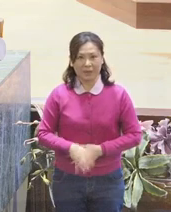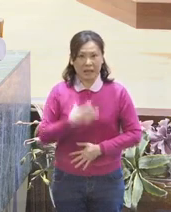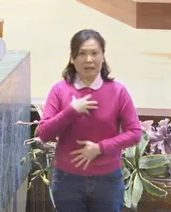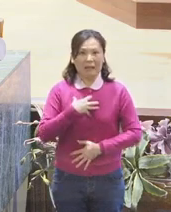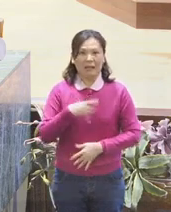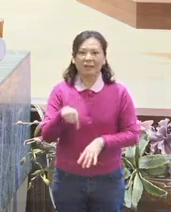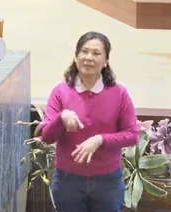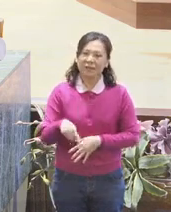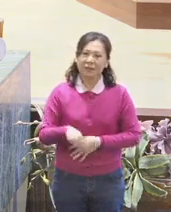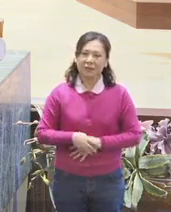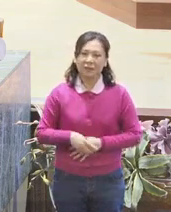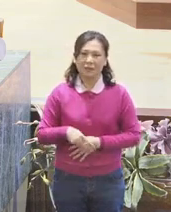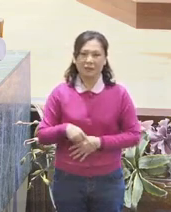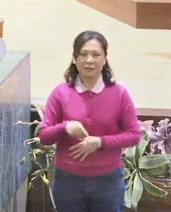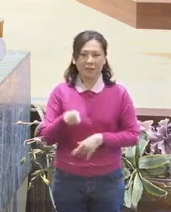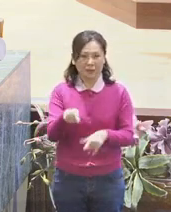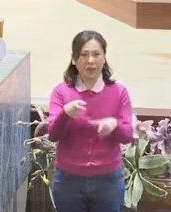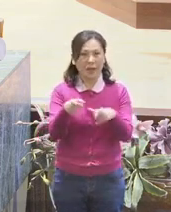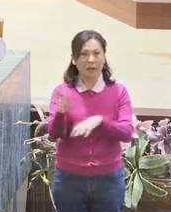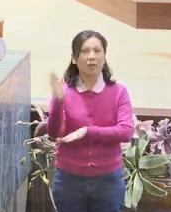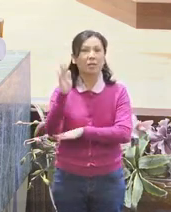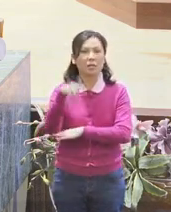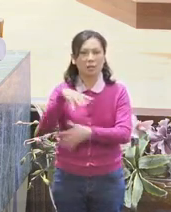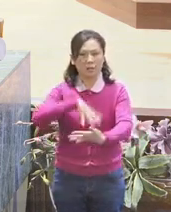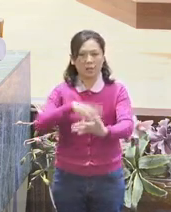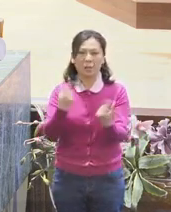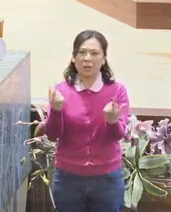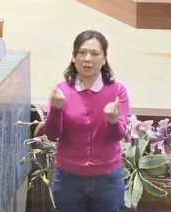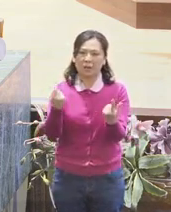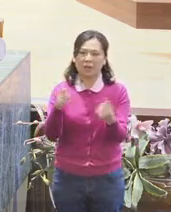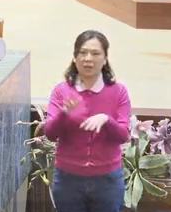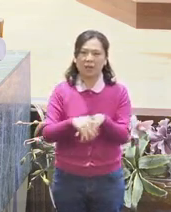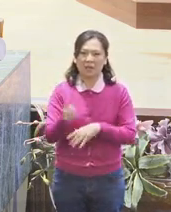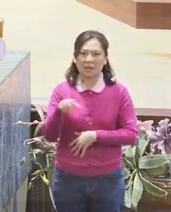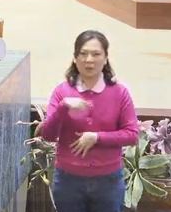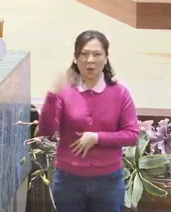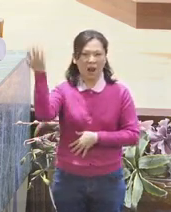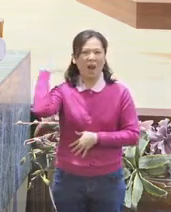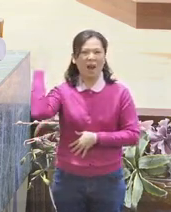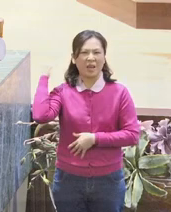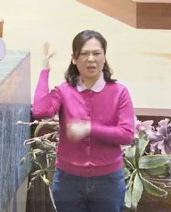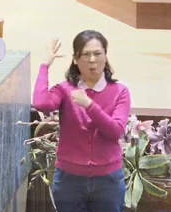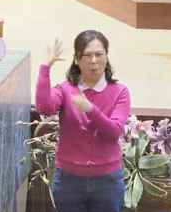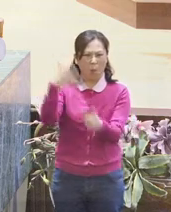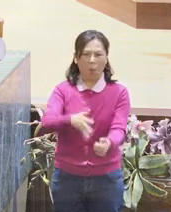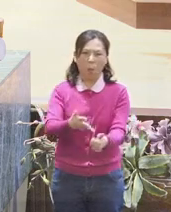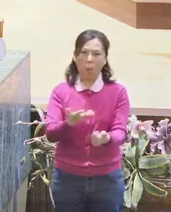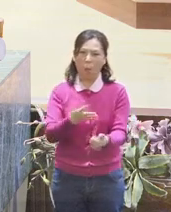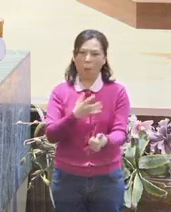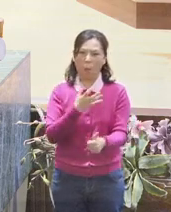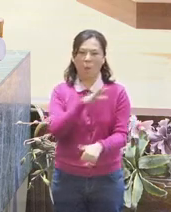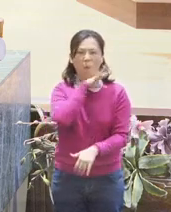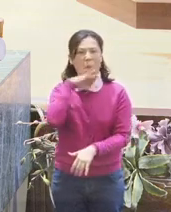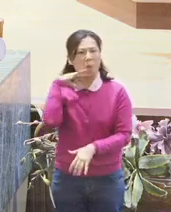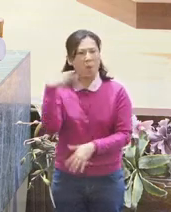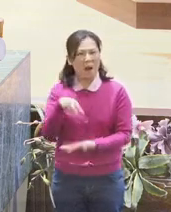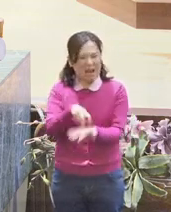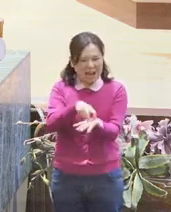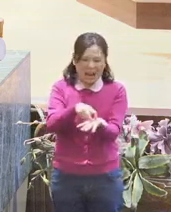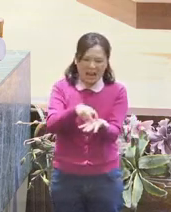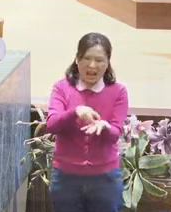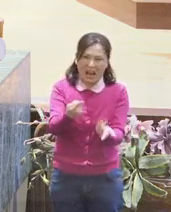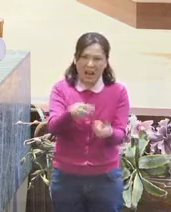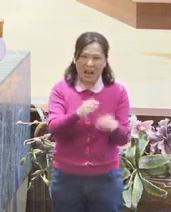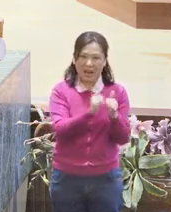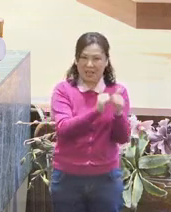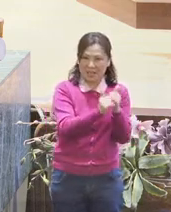们知道我们在特别在公部门里面还是有很多从威权时代留下来的一方面害怕人民，所以